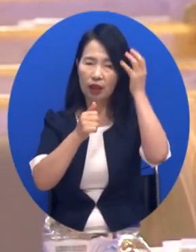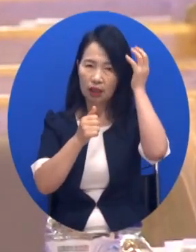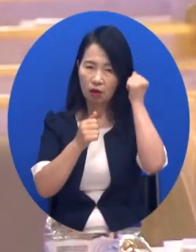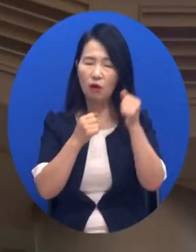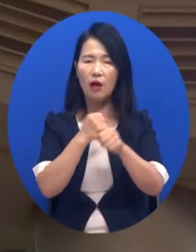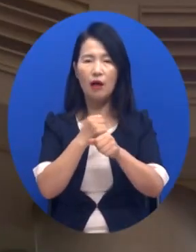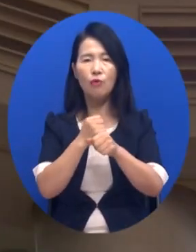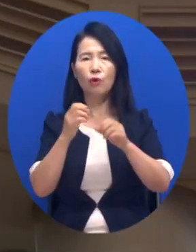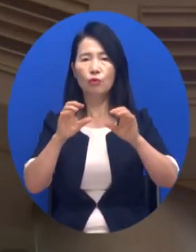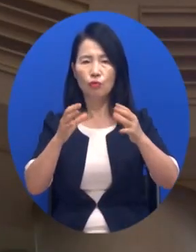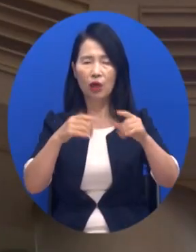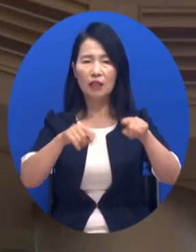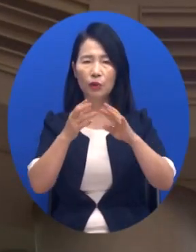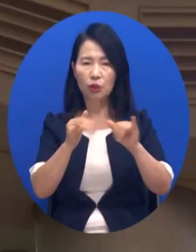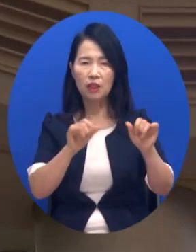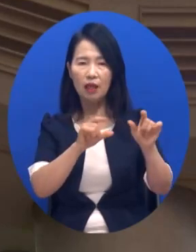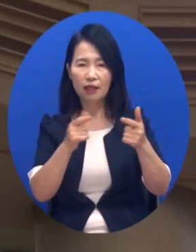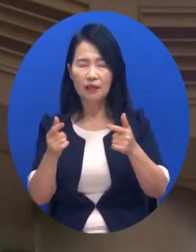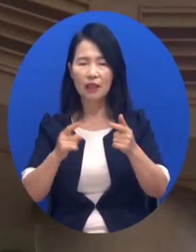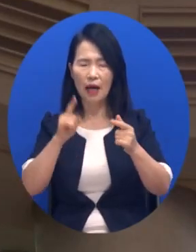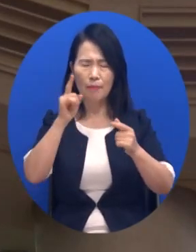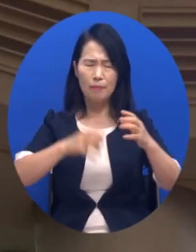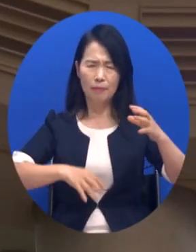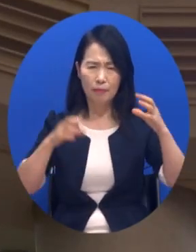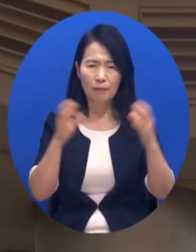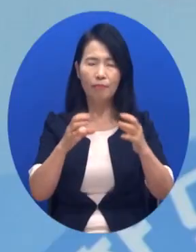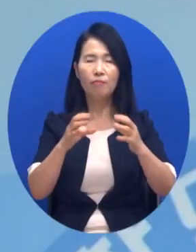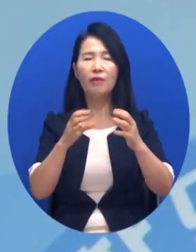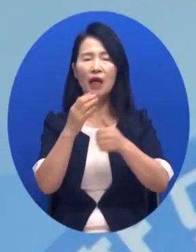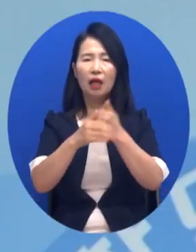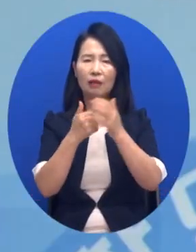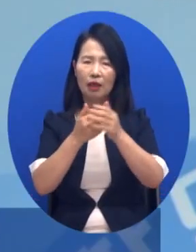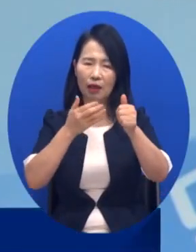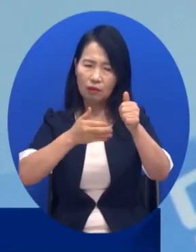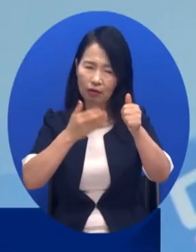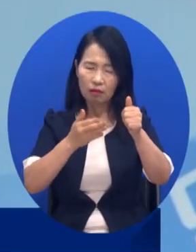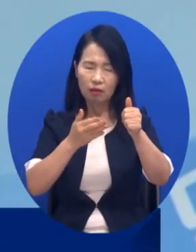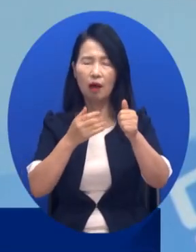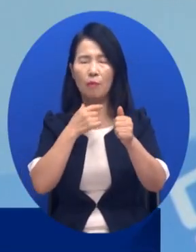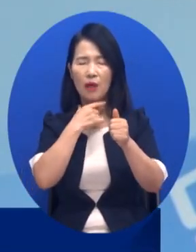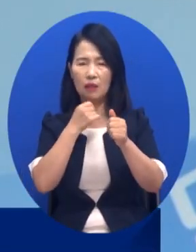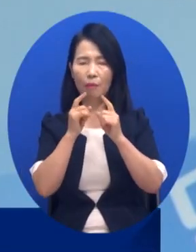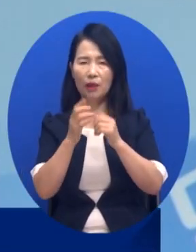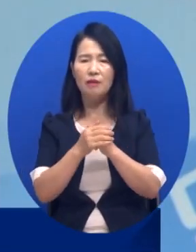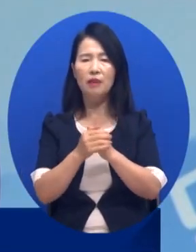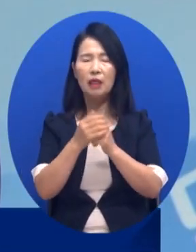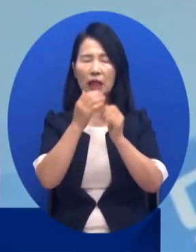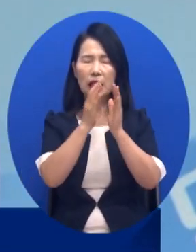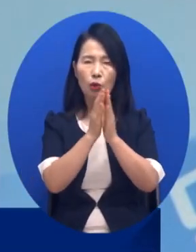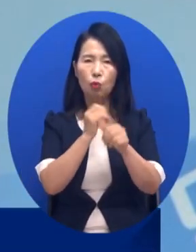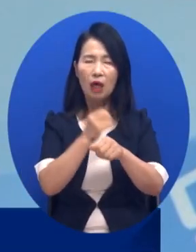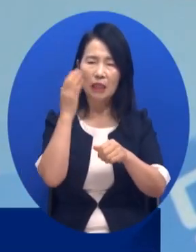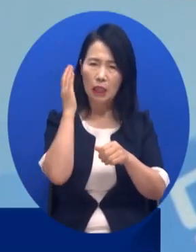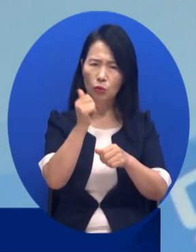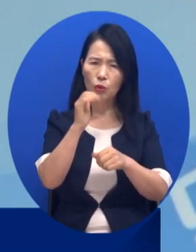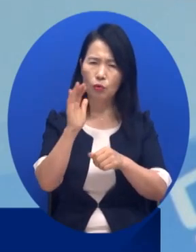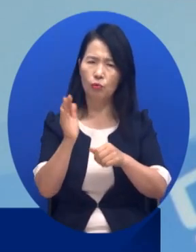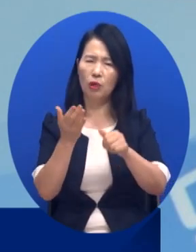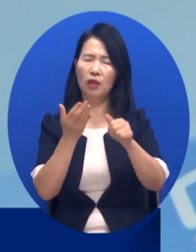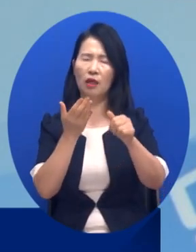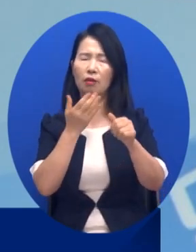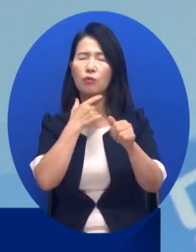교회들이 한마음으로 하나님께 매달리자고 당부했습니다. 기도하는 대통령이 되셨으면 좋겠습니다. 그